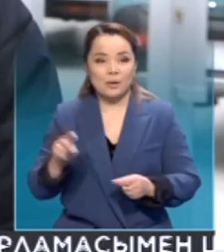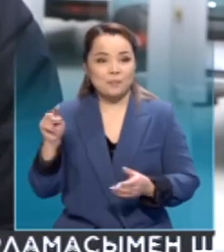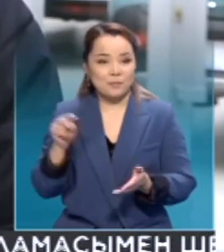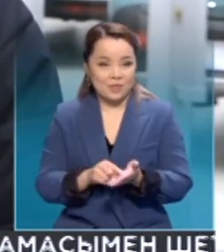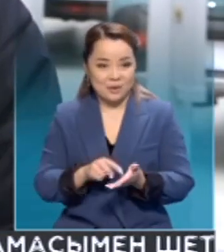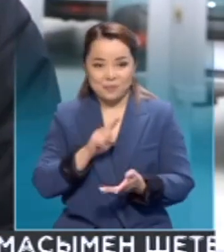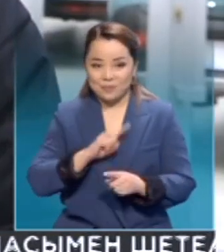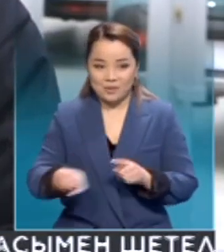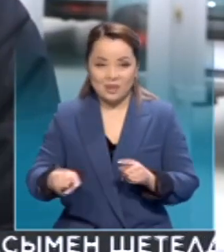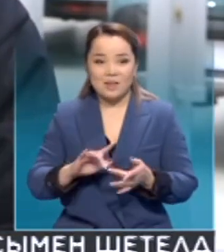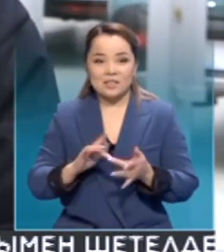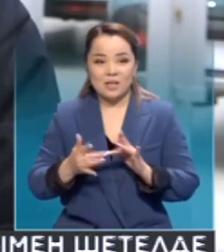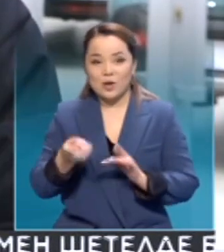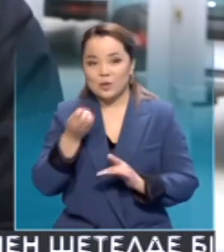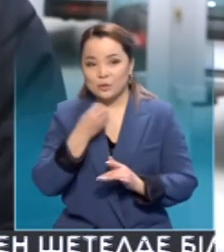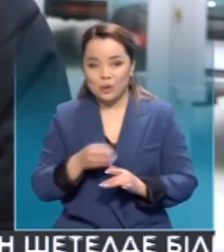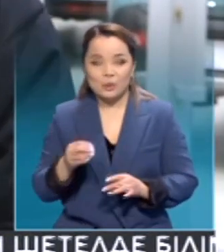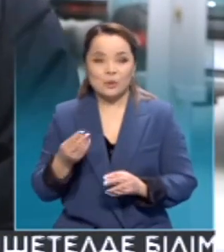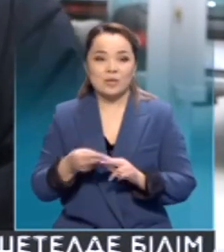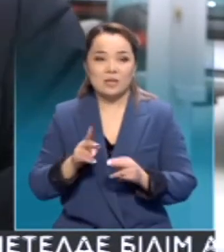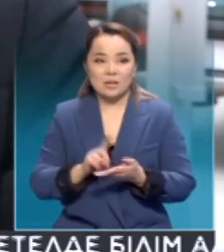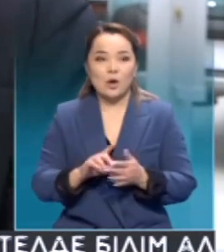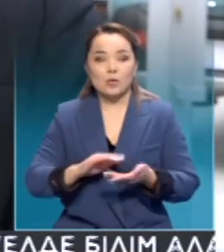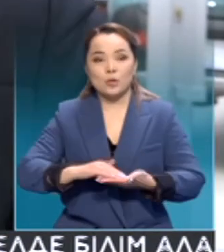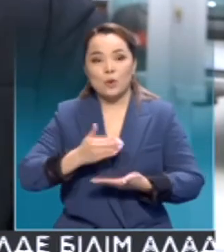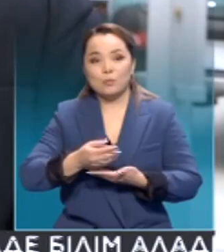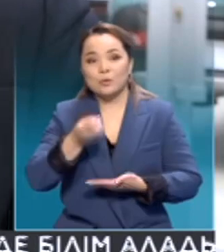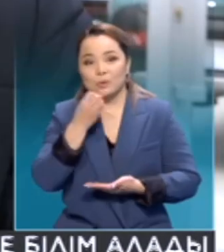яғни интернетіңіз дұрыс болу керек, және ноутбук жақсы болса,